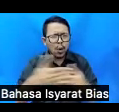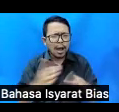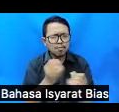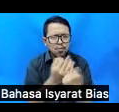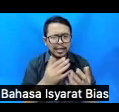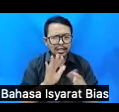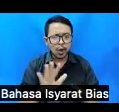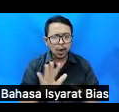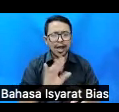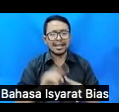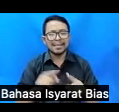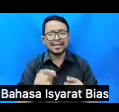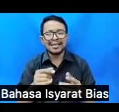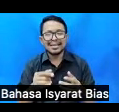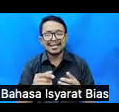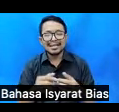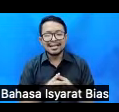kita menimbulkan